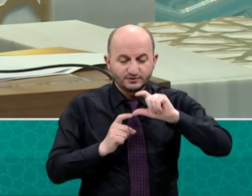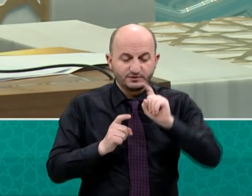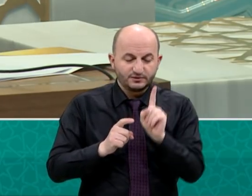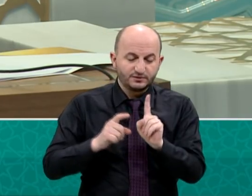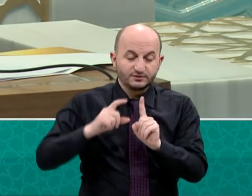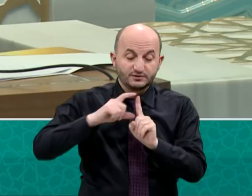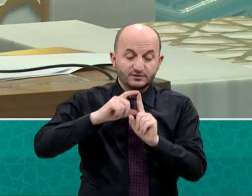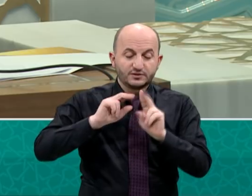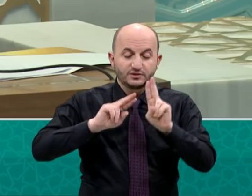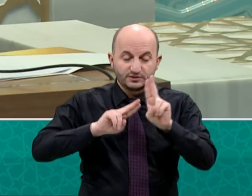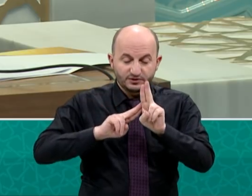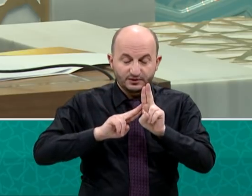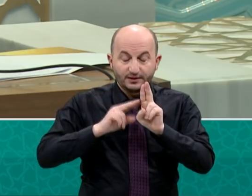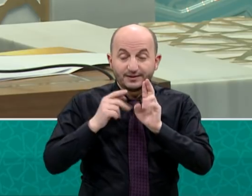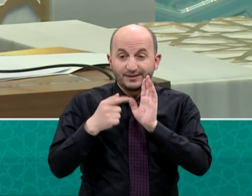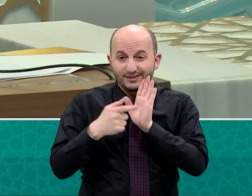kelimesi üzerinden